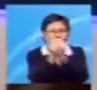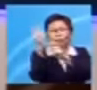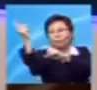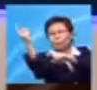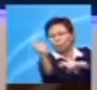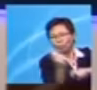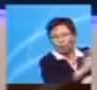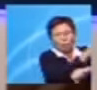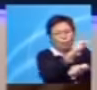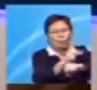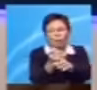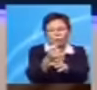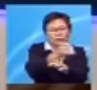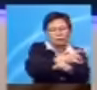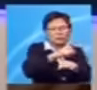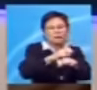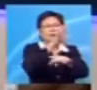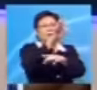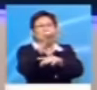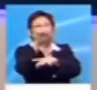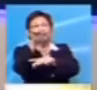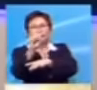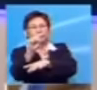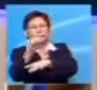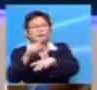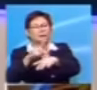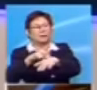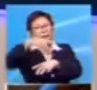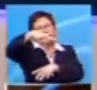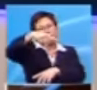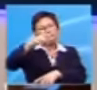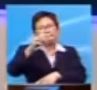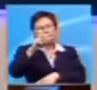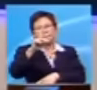milik Jiran mereka di felda Lubuk Merbau